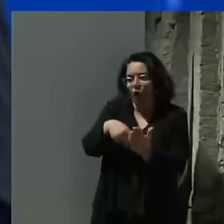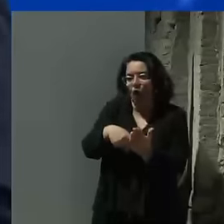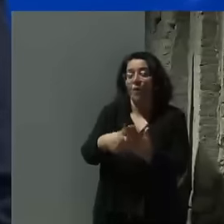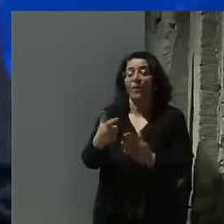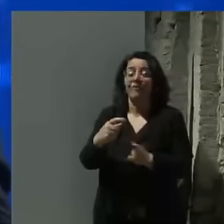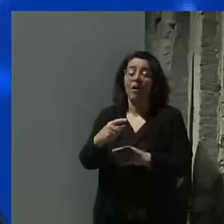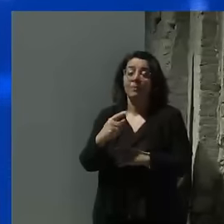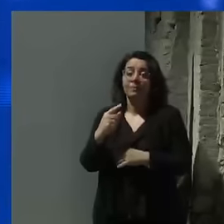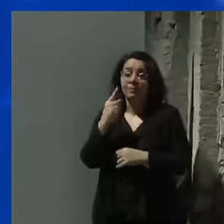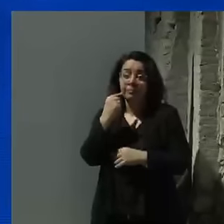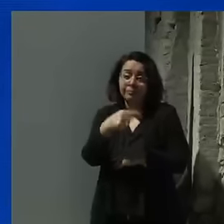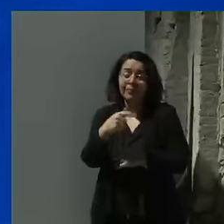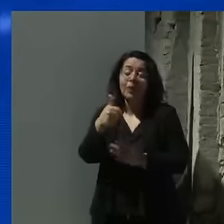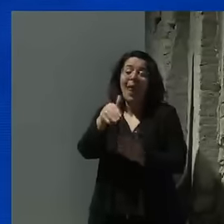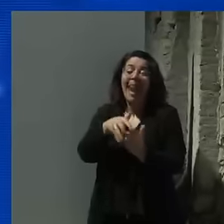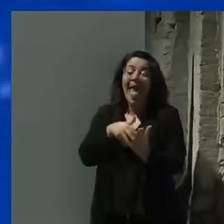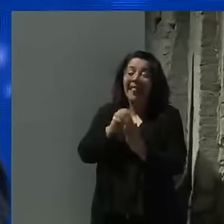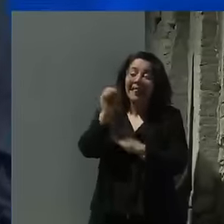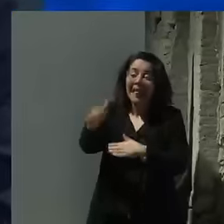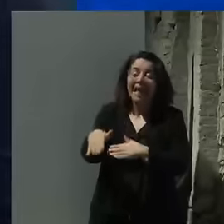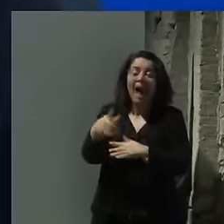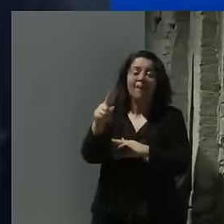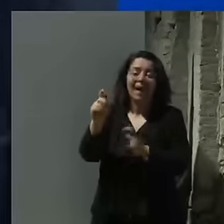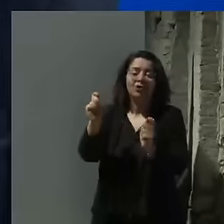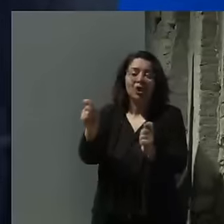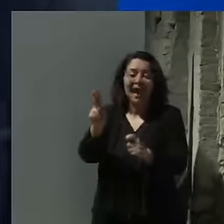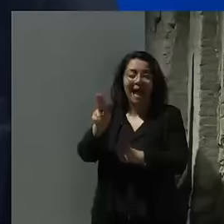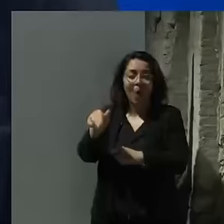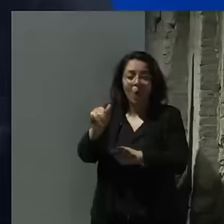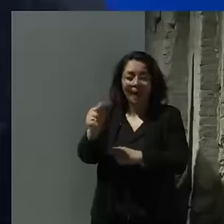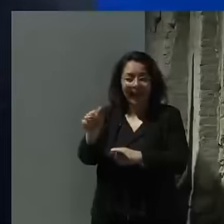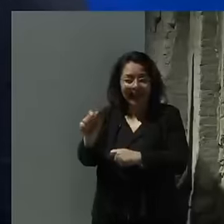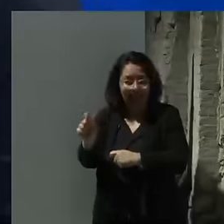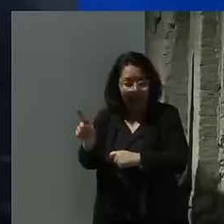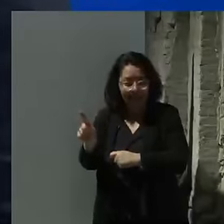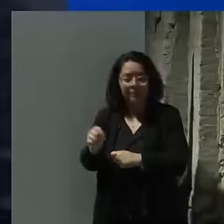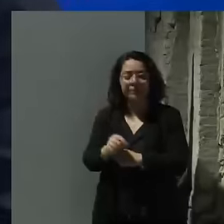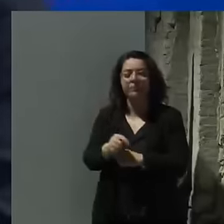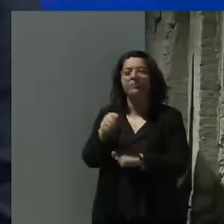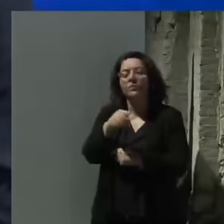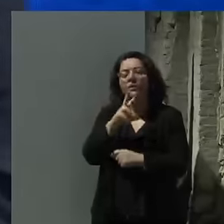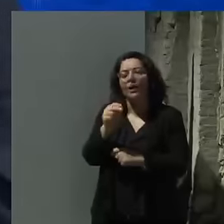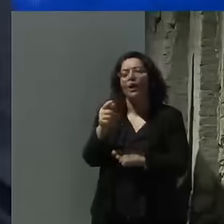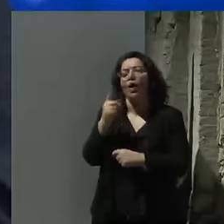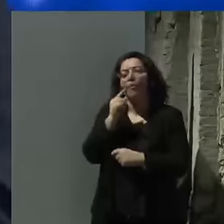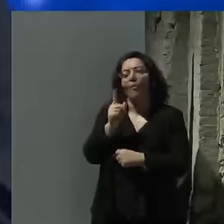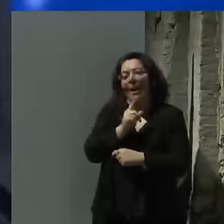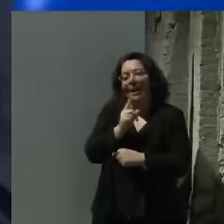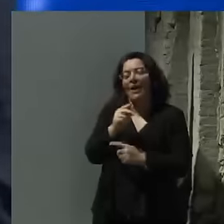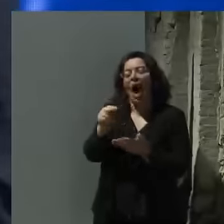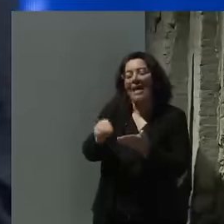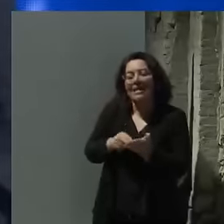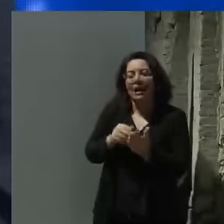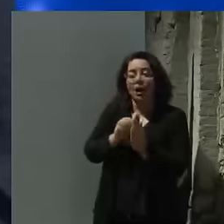all'Unità a proposito di qual è il compito della polizia. Dice: mio padre è stato un uomo che negli anni 70 ha scritto una